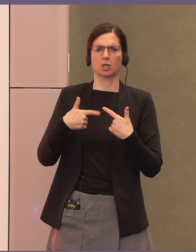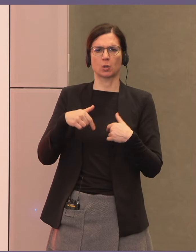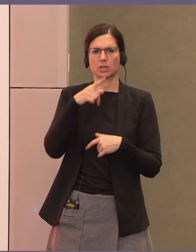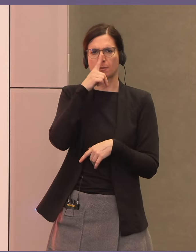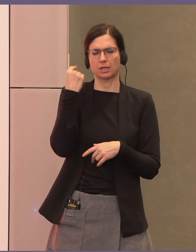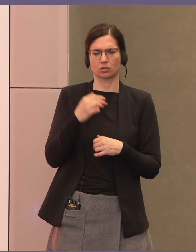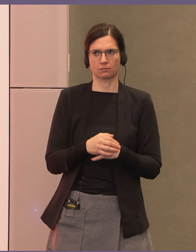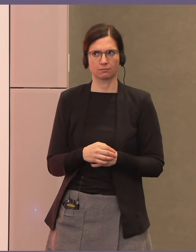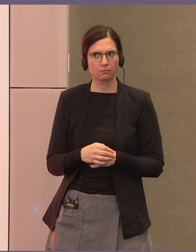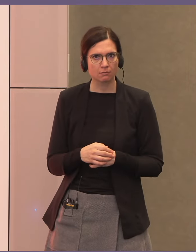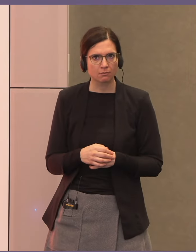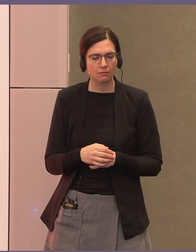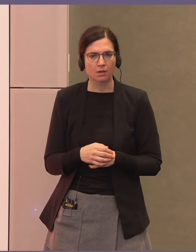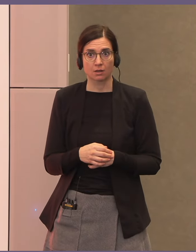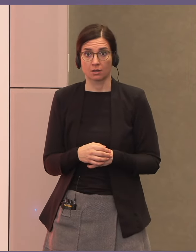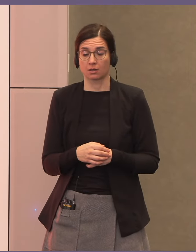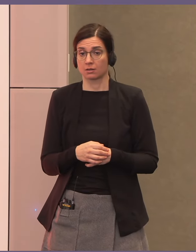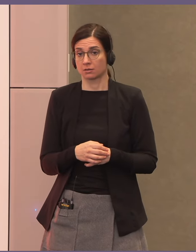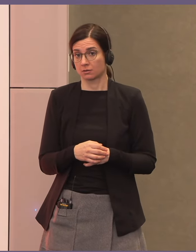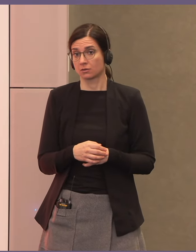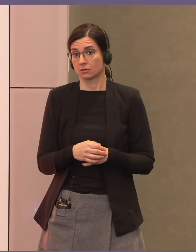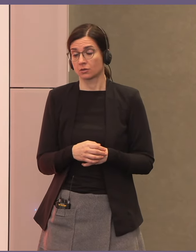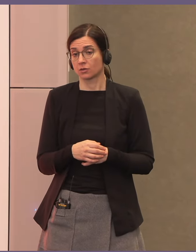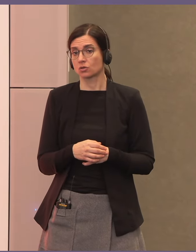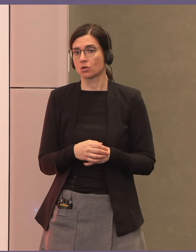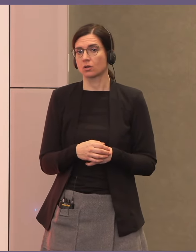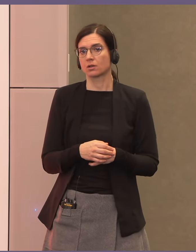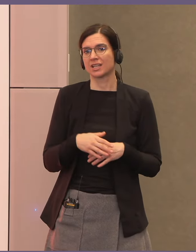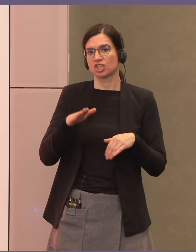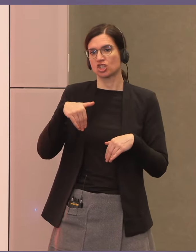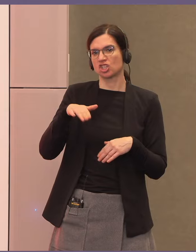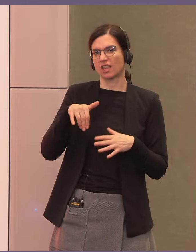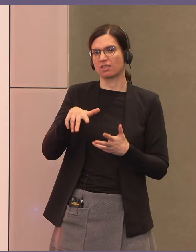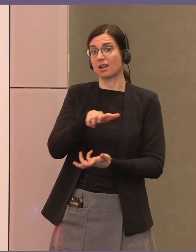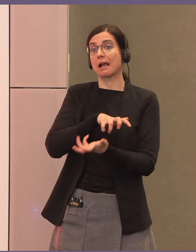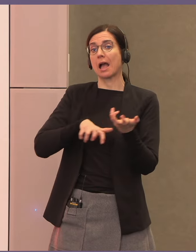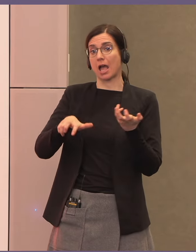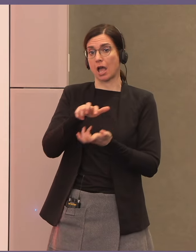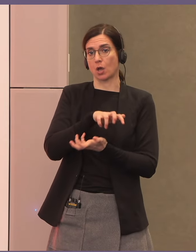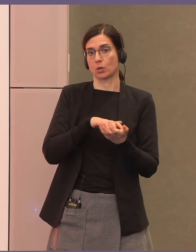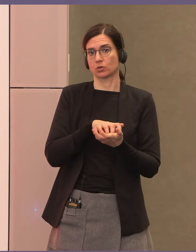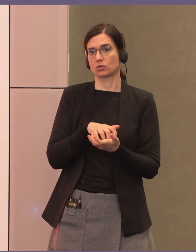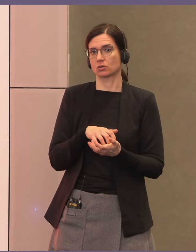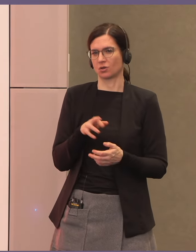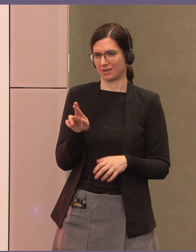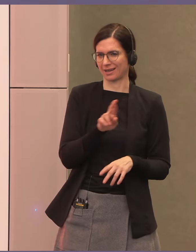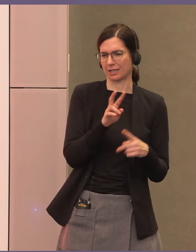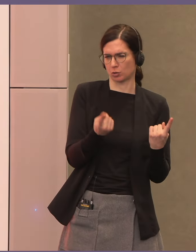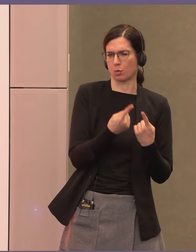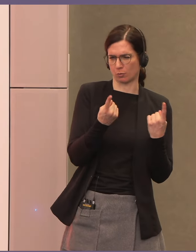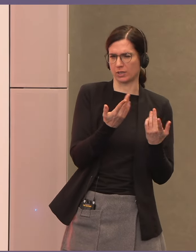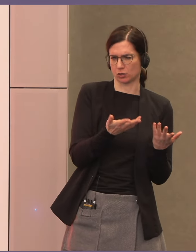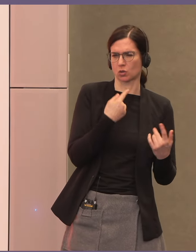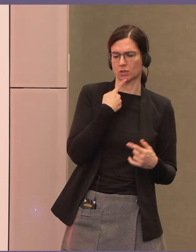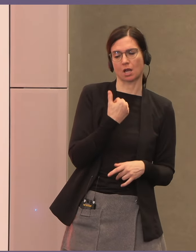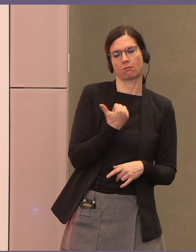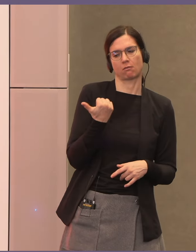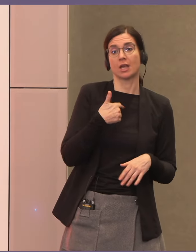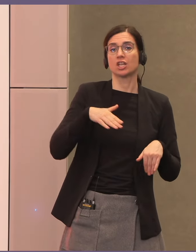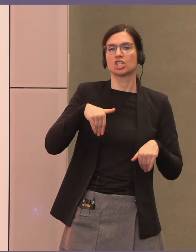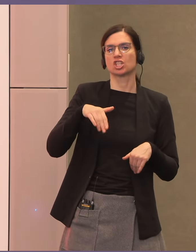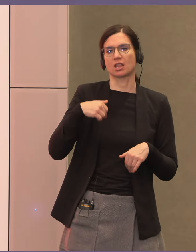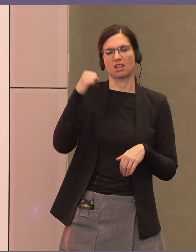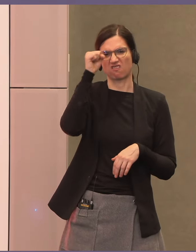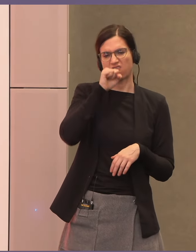überführen. Als sicheren Ausweg aus diesem Gender Chaos oder Gender Wahn, wie sie das nennen, wird die